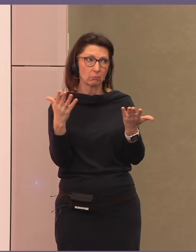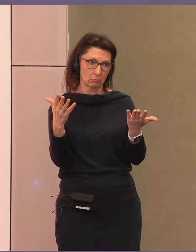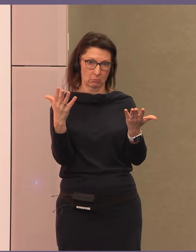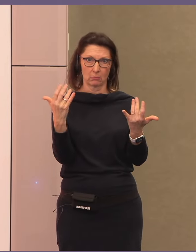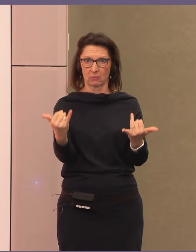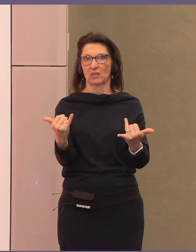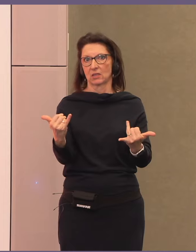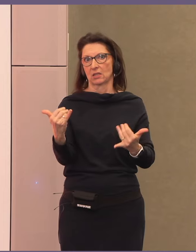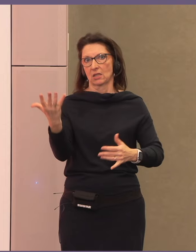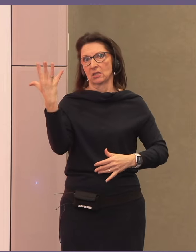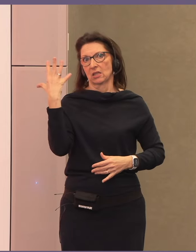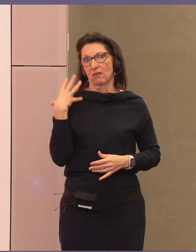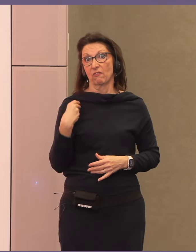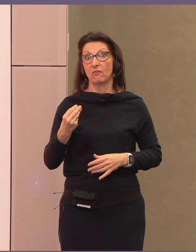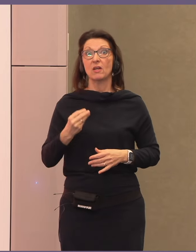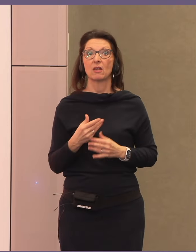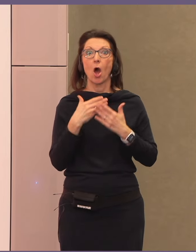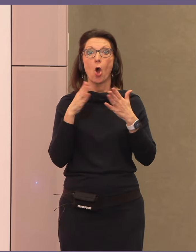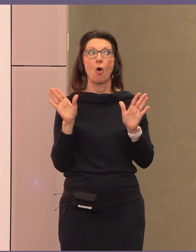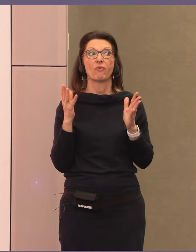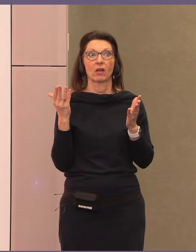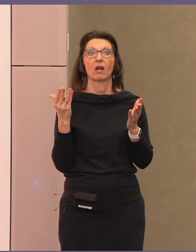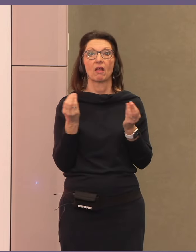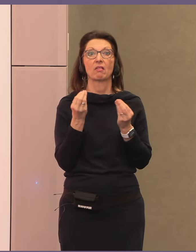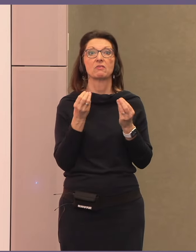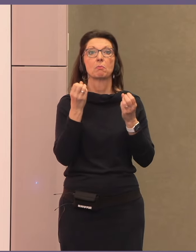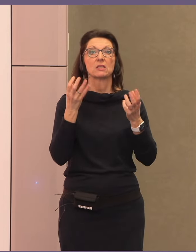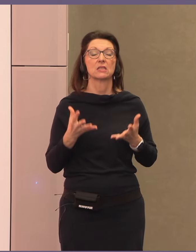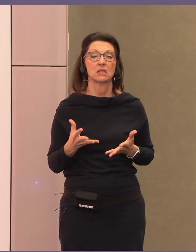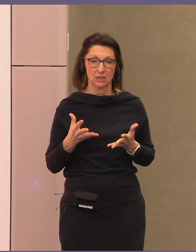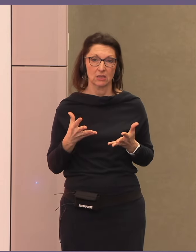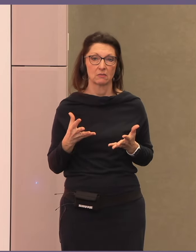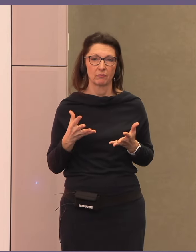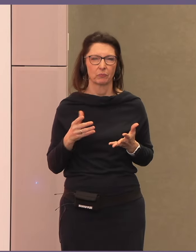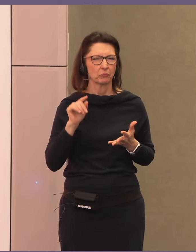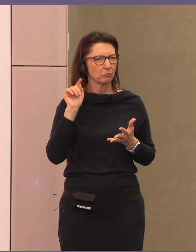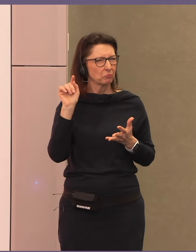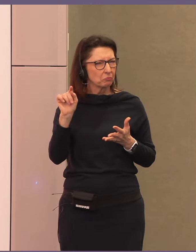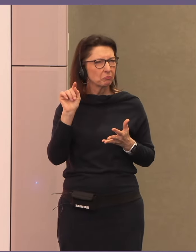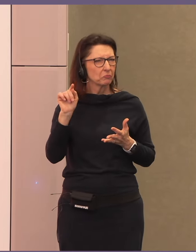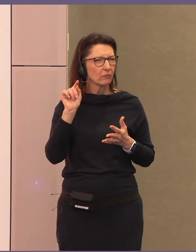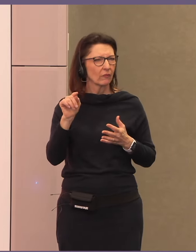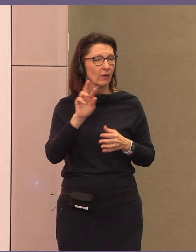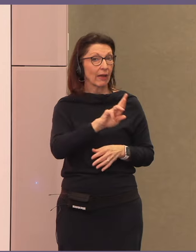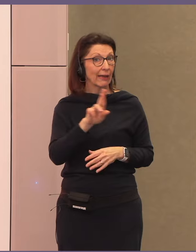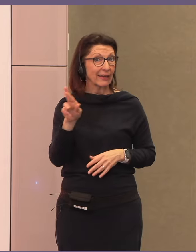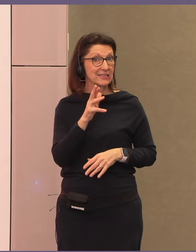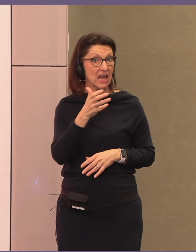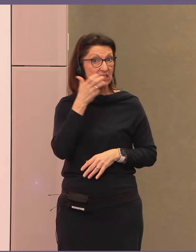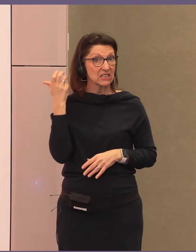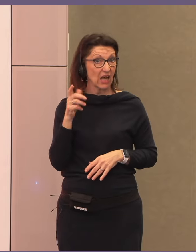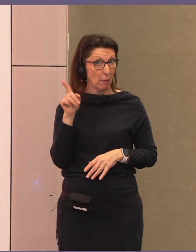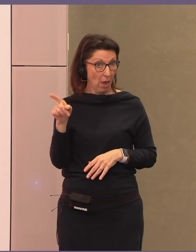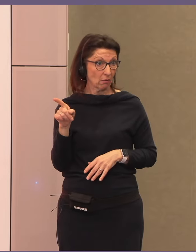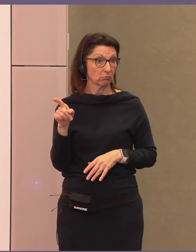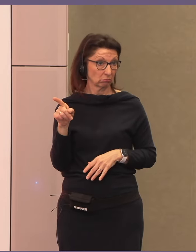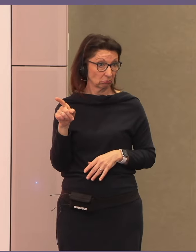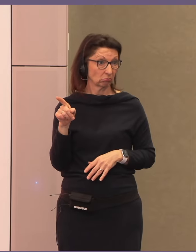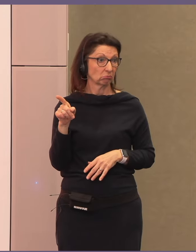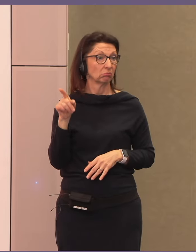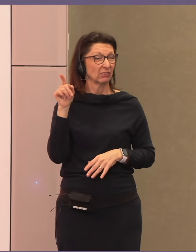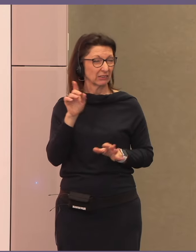der nächste Tabubruch passiert in der Öffentlichkeit. Ideologisch gedacht haben sie es, Rechtsextreme, über viele Jahre